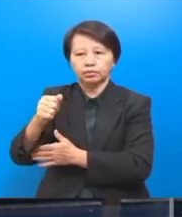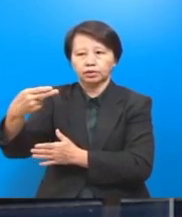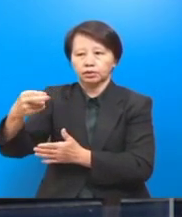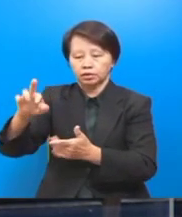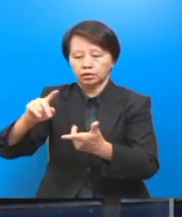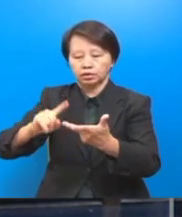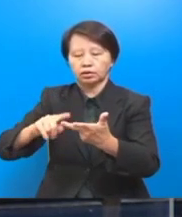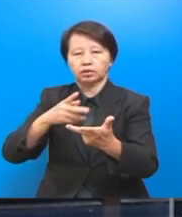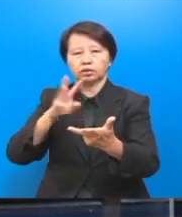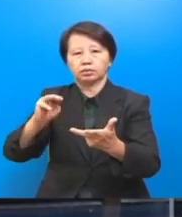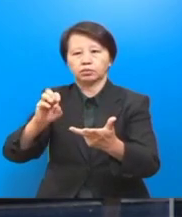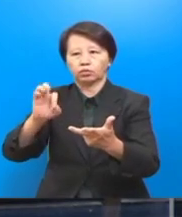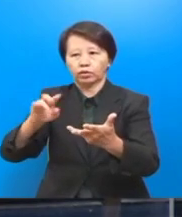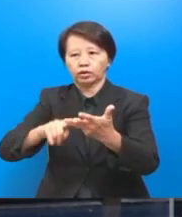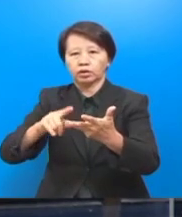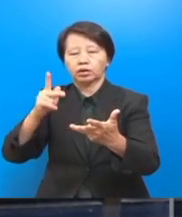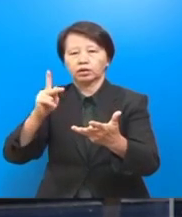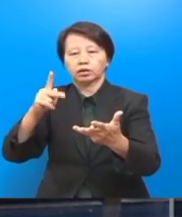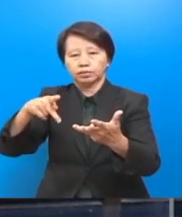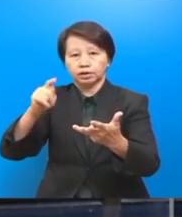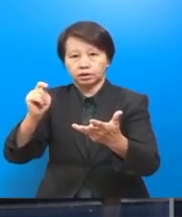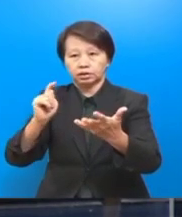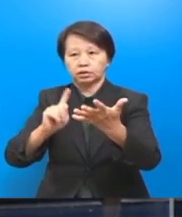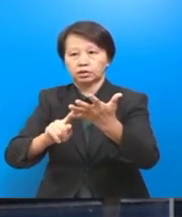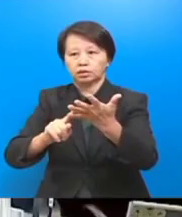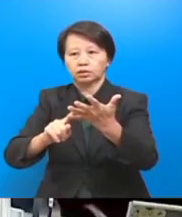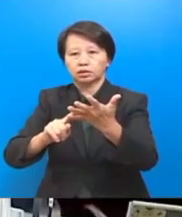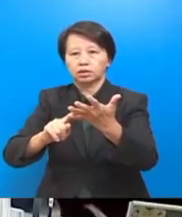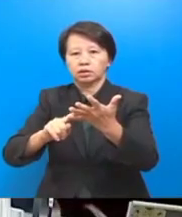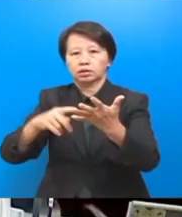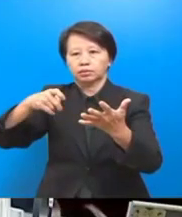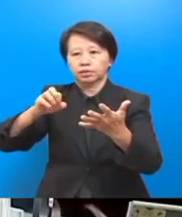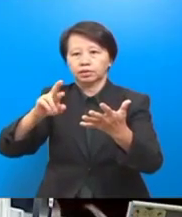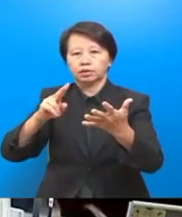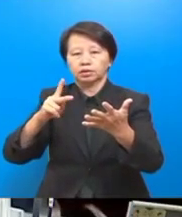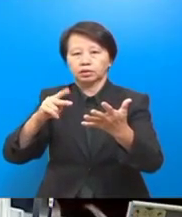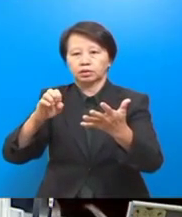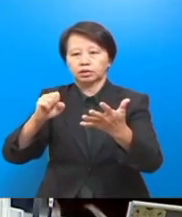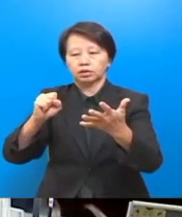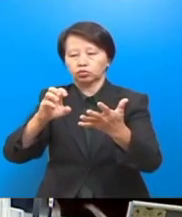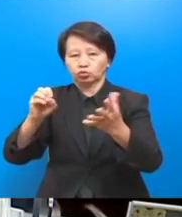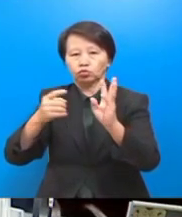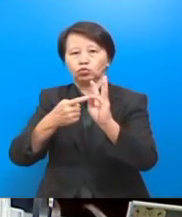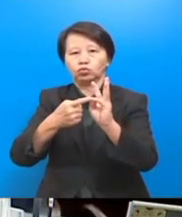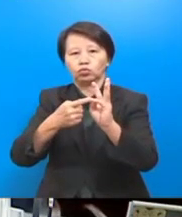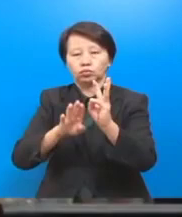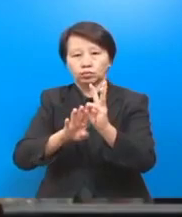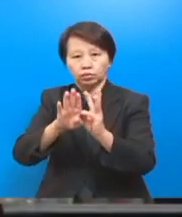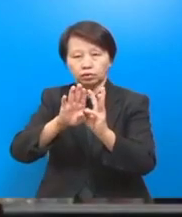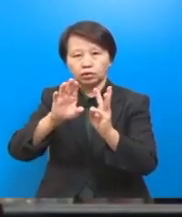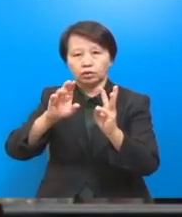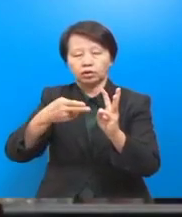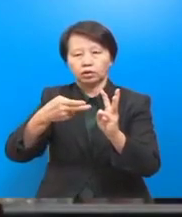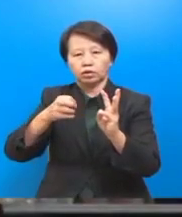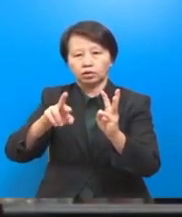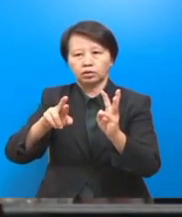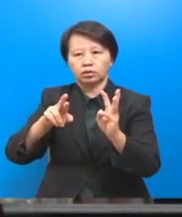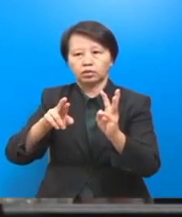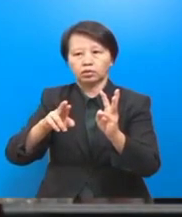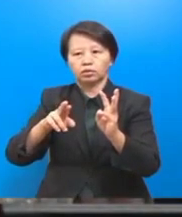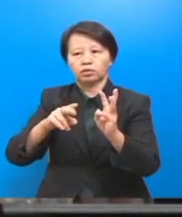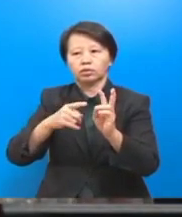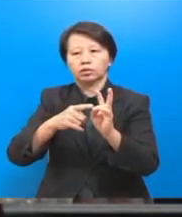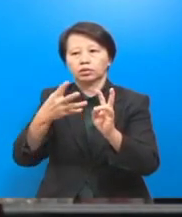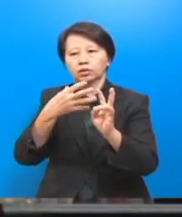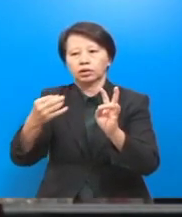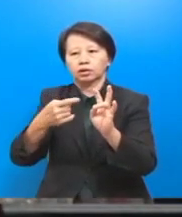kemeja keuangan kementerian pengajian tinggi percobaan keselamatan sosiola dapat kenzou pembangunan sumber manusia berhati smb